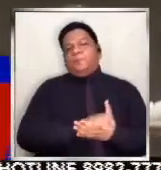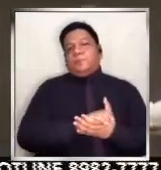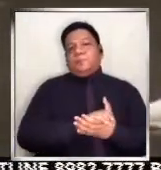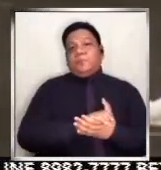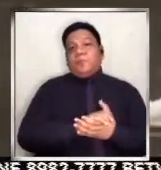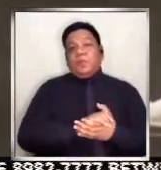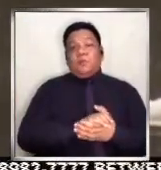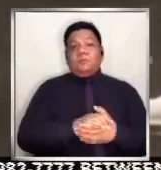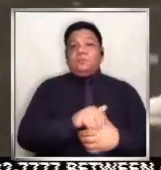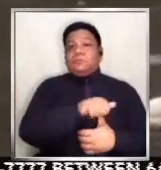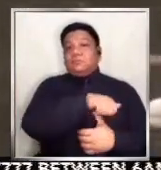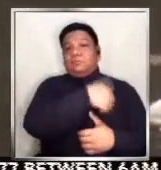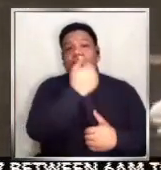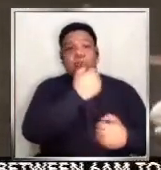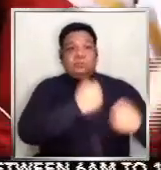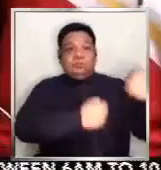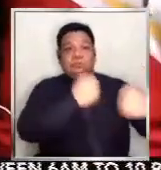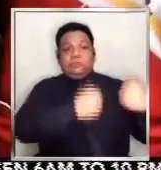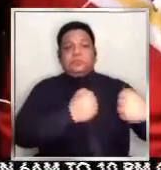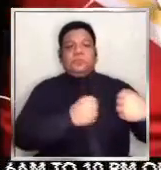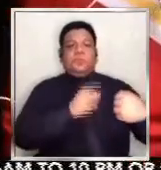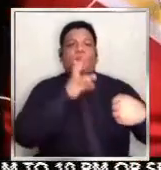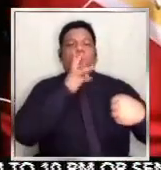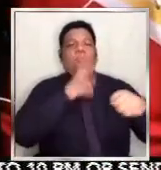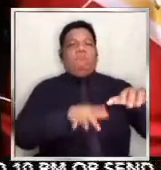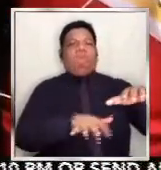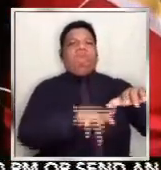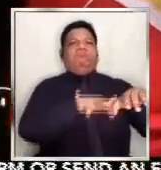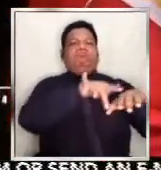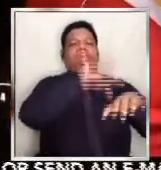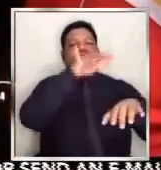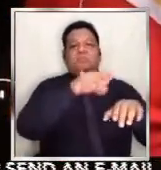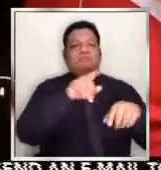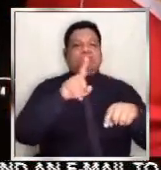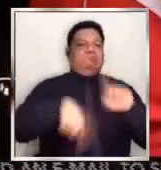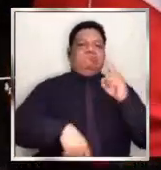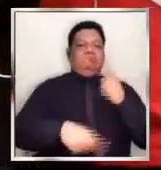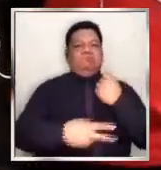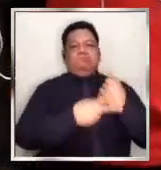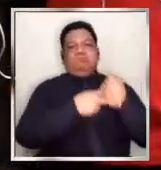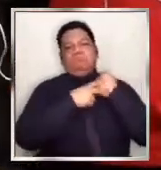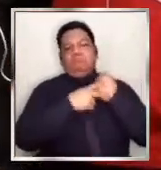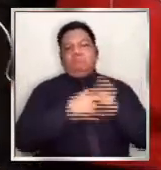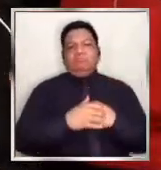kotse na hindi na nagawang ilikas ng may-ari. Bernadette Reyes, Nakatutok, 24 Oras.